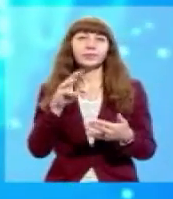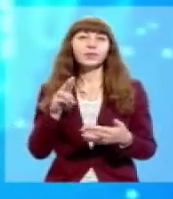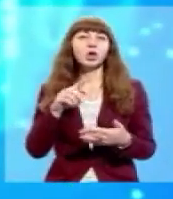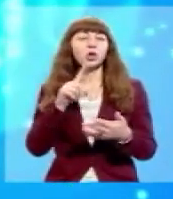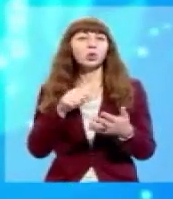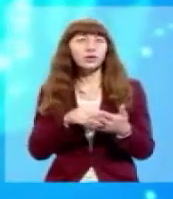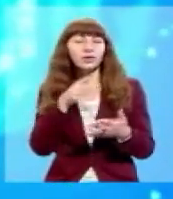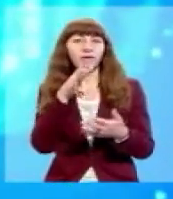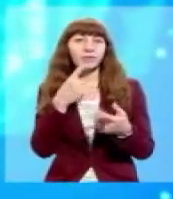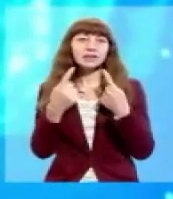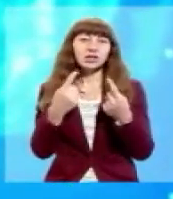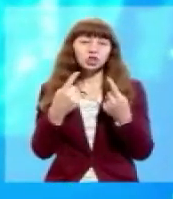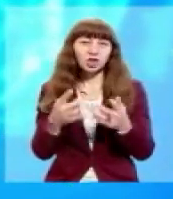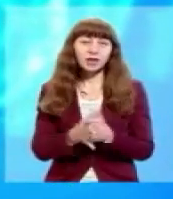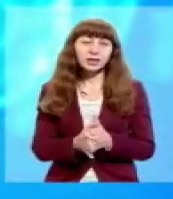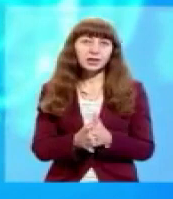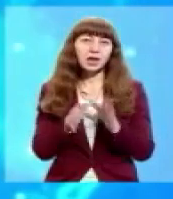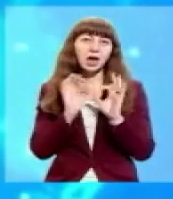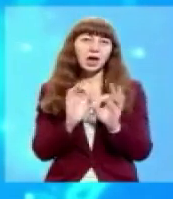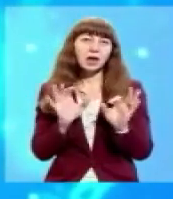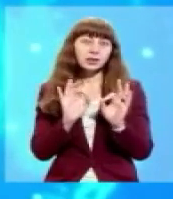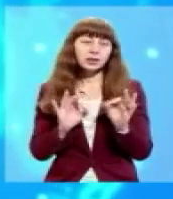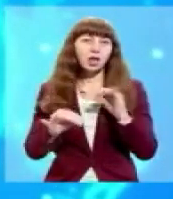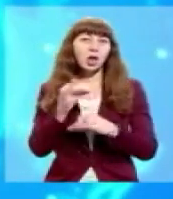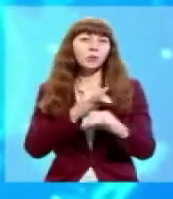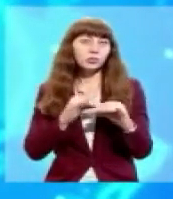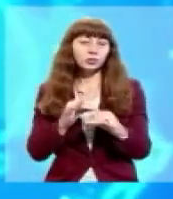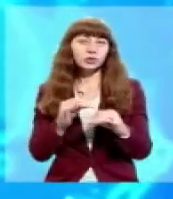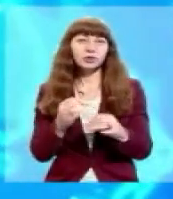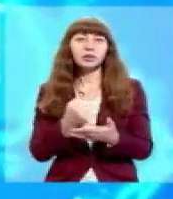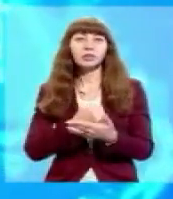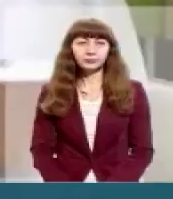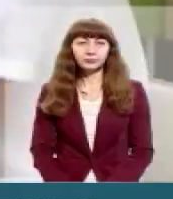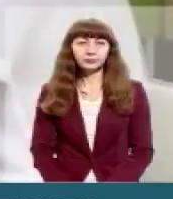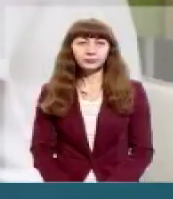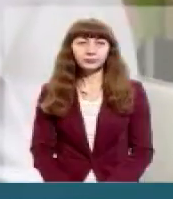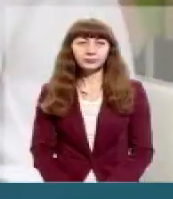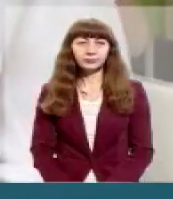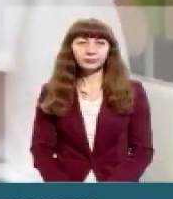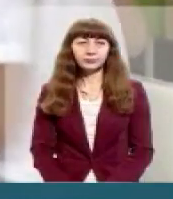кеңес барысында бөлім басшылары мен жауапты тұлғаларға бірқатар тапсырма жүктеді.